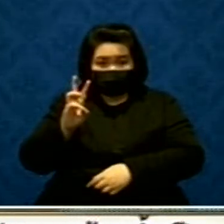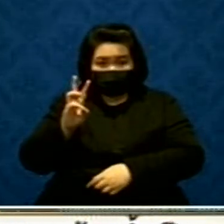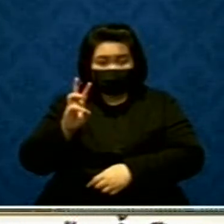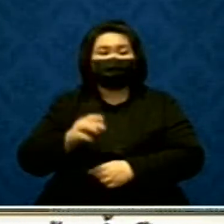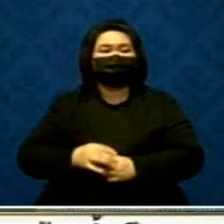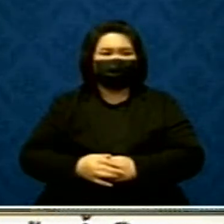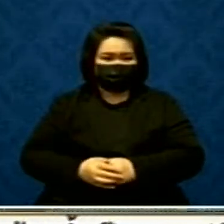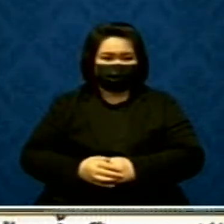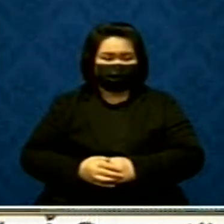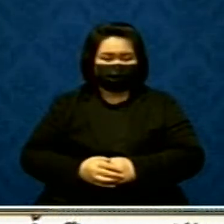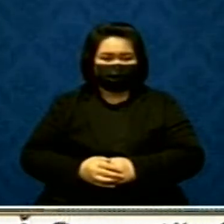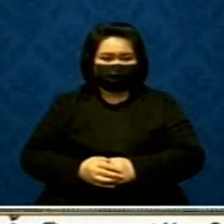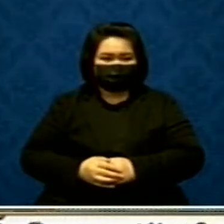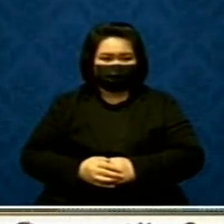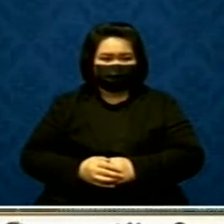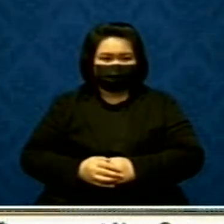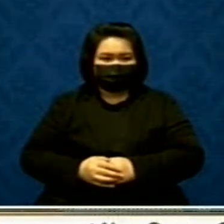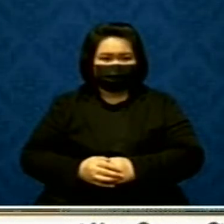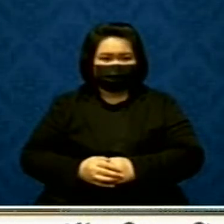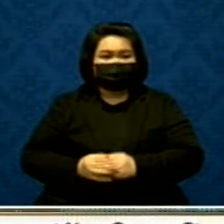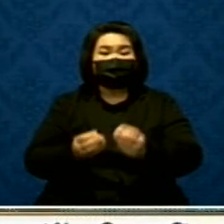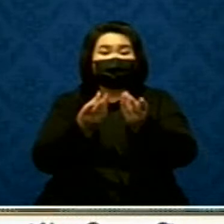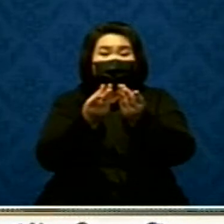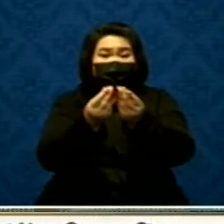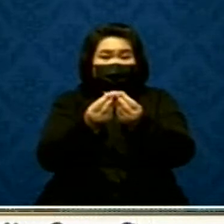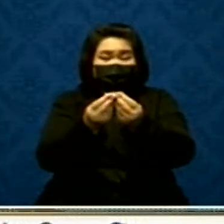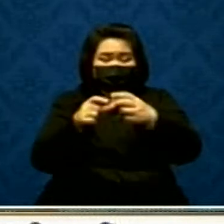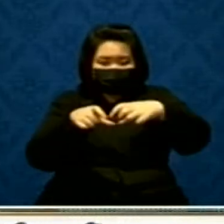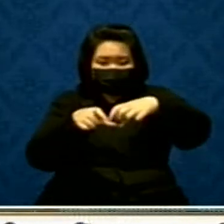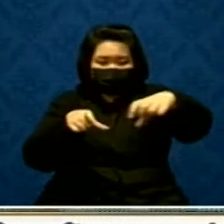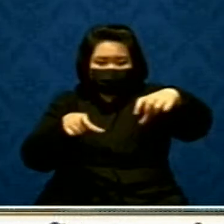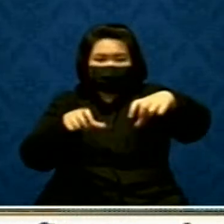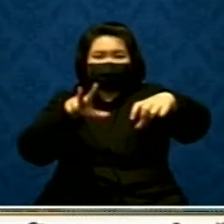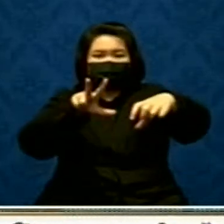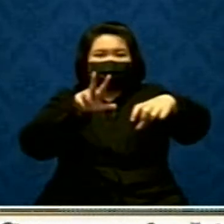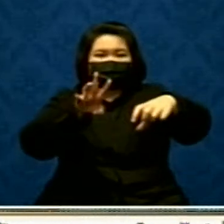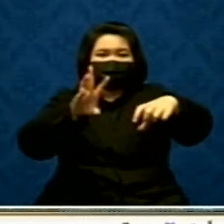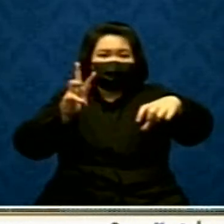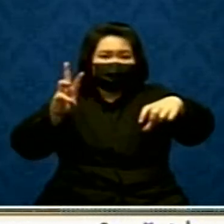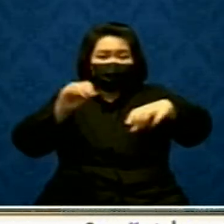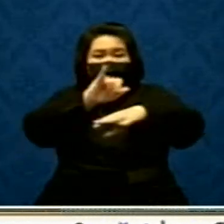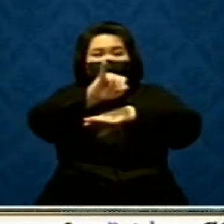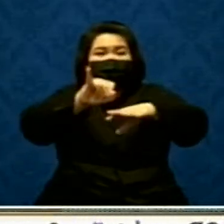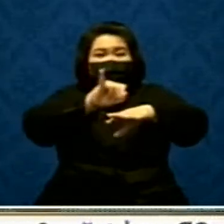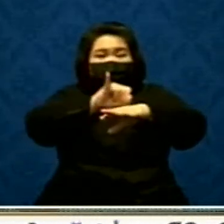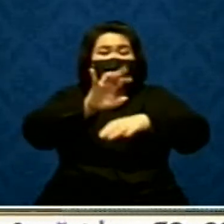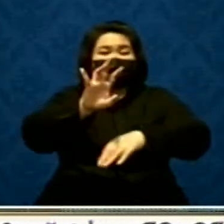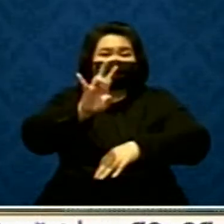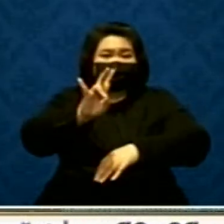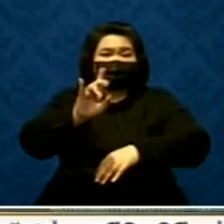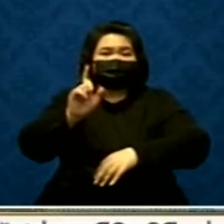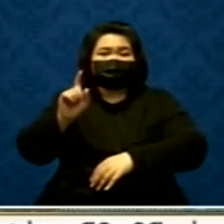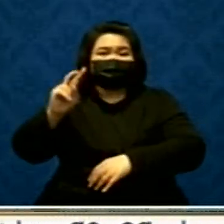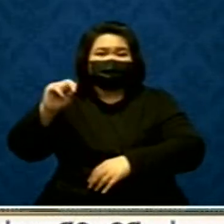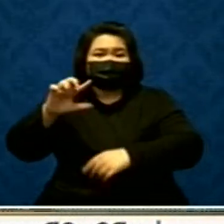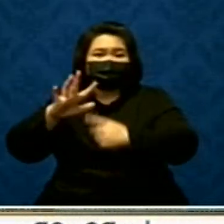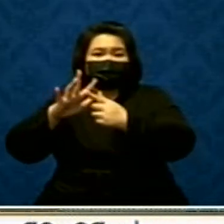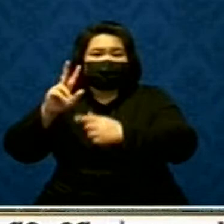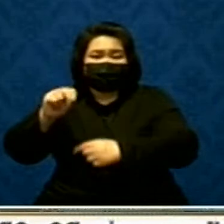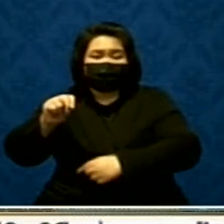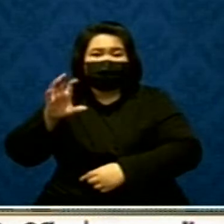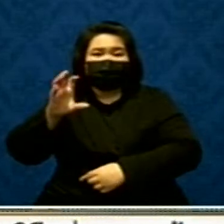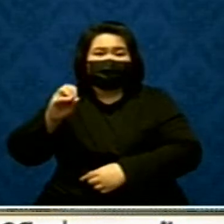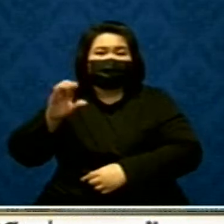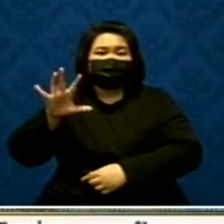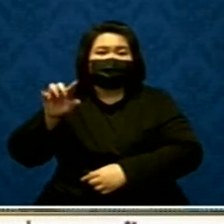แปลงนะครับโฉนดที่ดินหมายเลขที่3466เนี่ยจะมีเนื้อที่7ไร่1งาน 55.8 ต